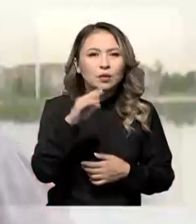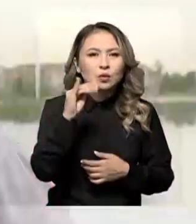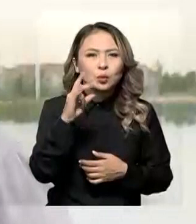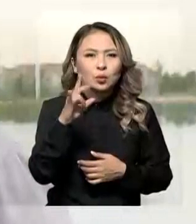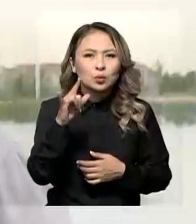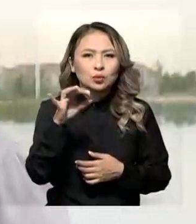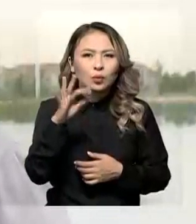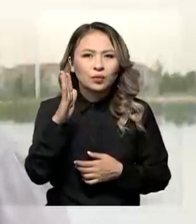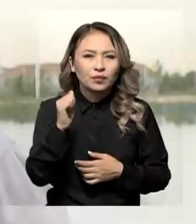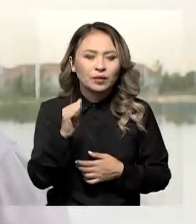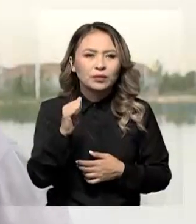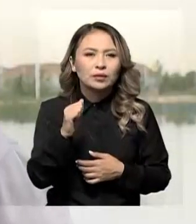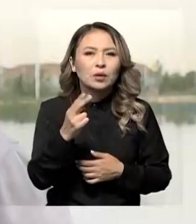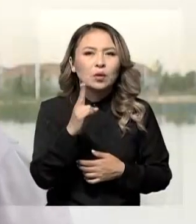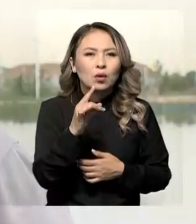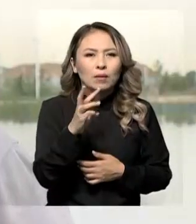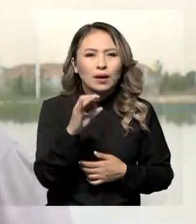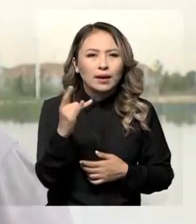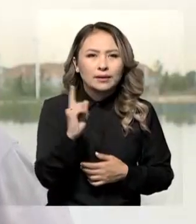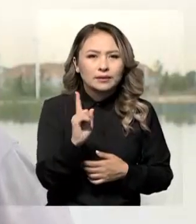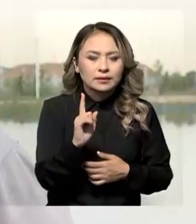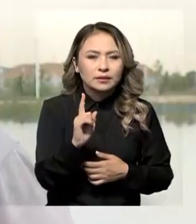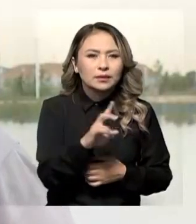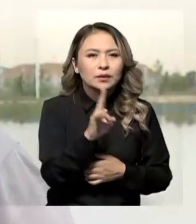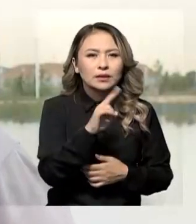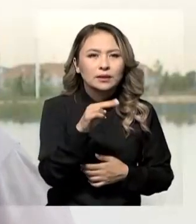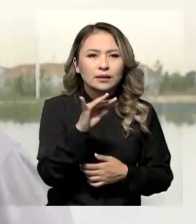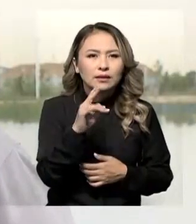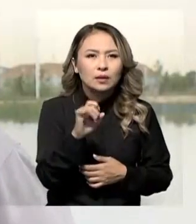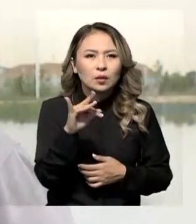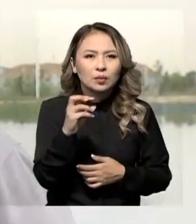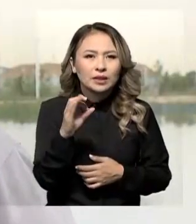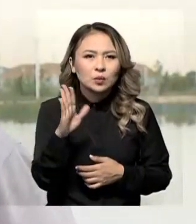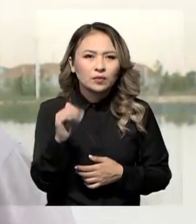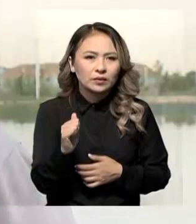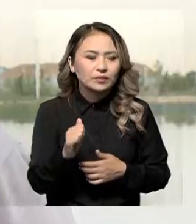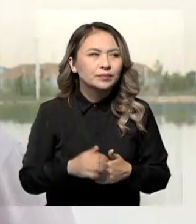тыңдаймын. Құрманғазы, Дина Нұрпейісі оның шәкірті.